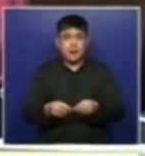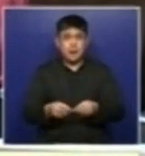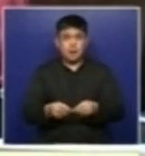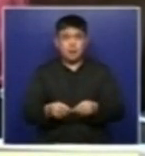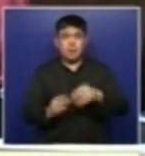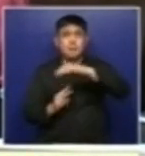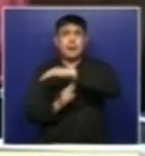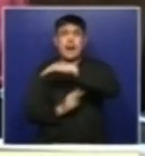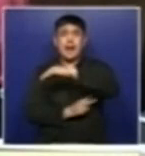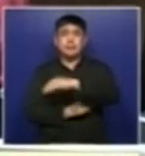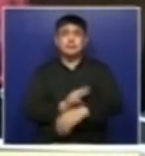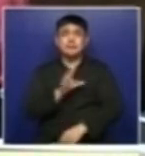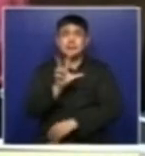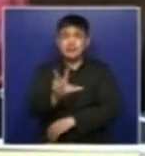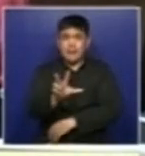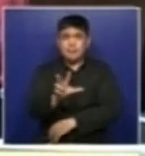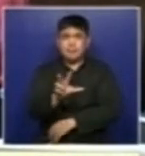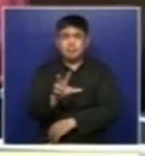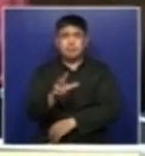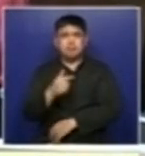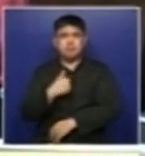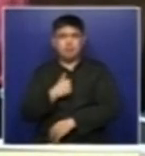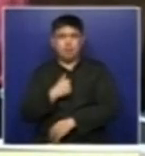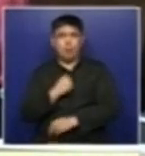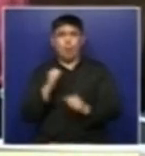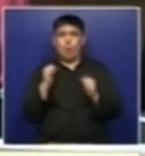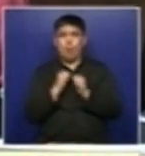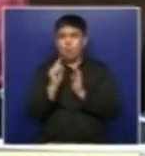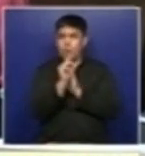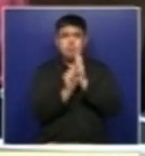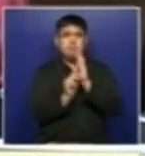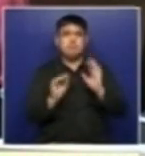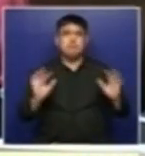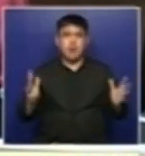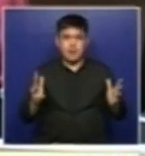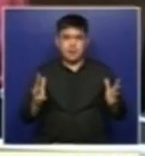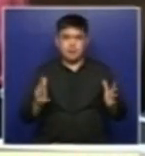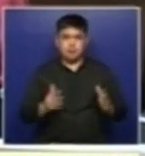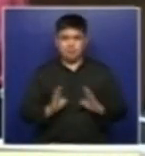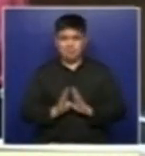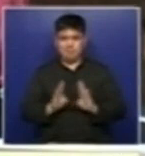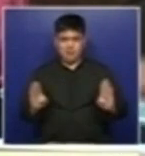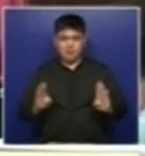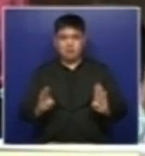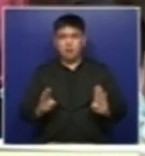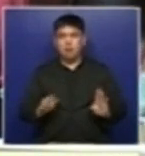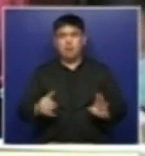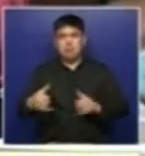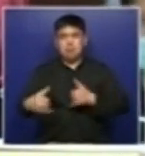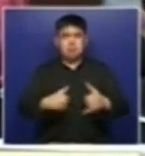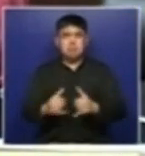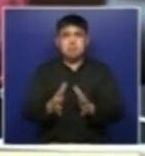างเย้ยกฎหมายไม่เกรงกลัวกฎหมายแล้วก็เป็นเรื่องที่ผ